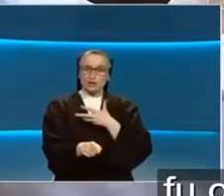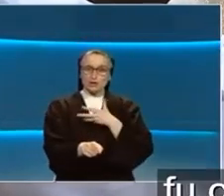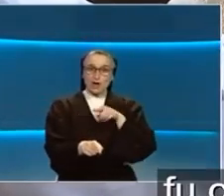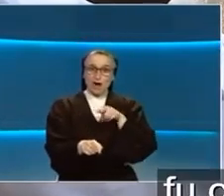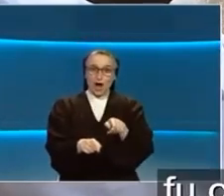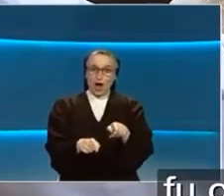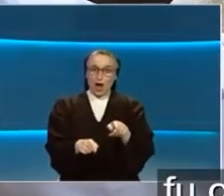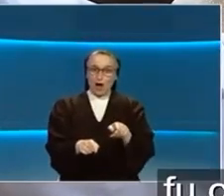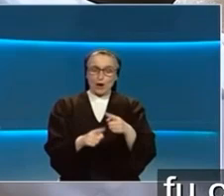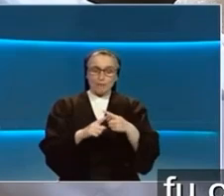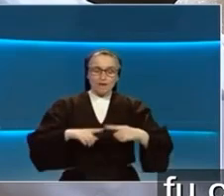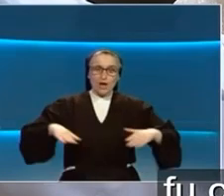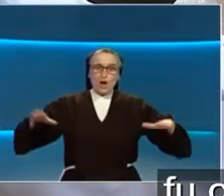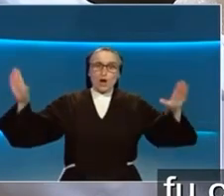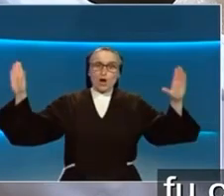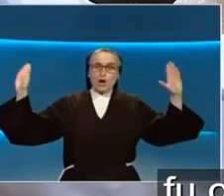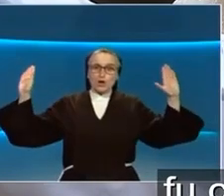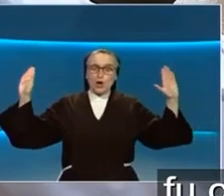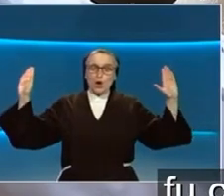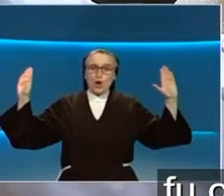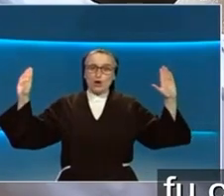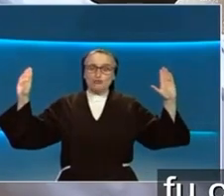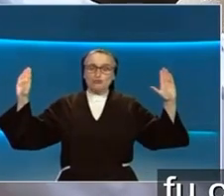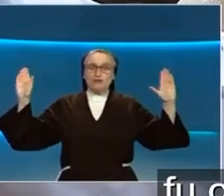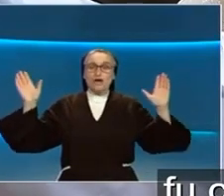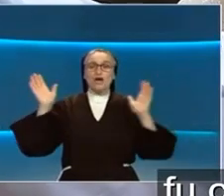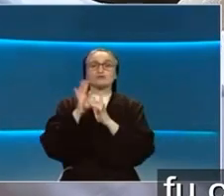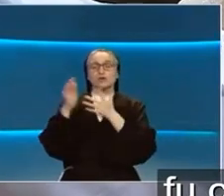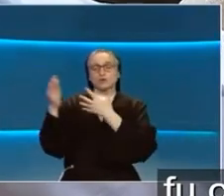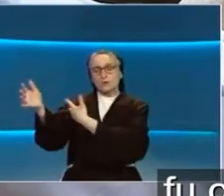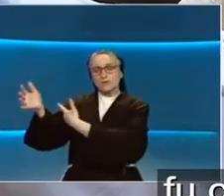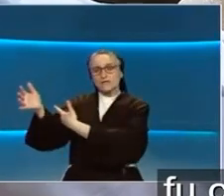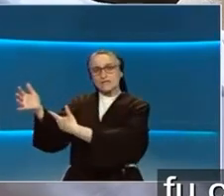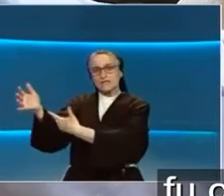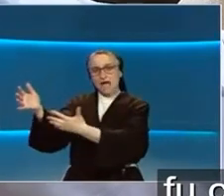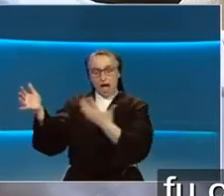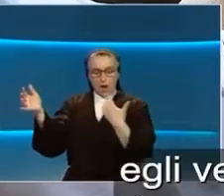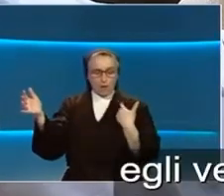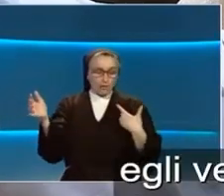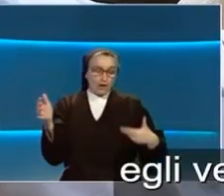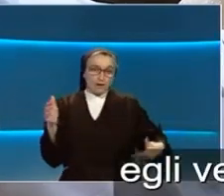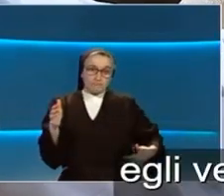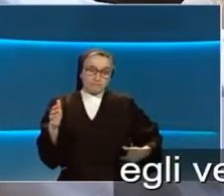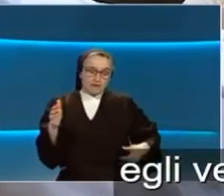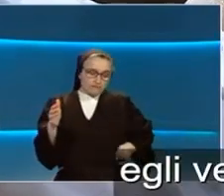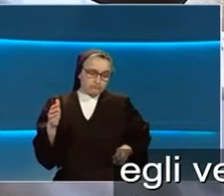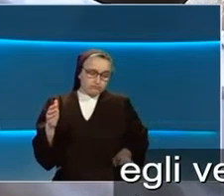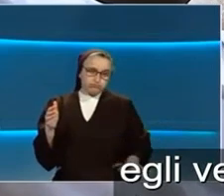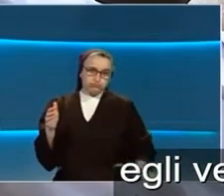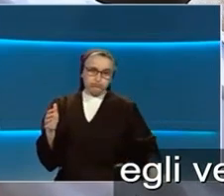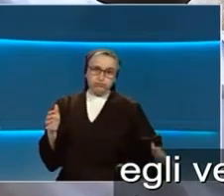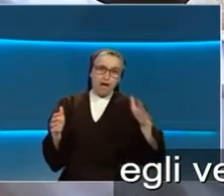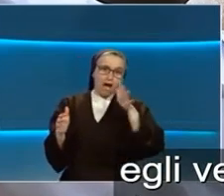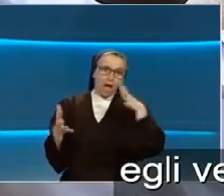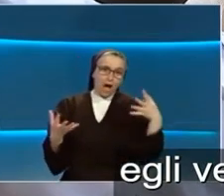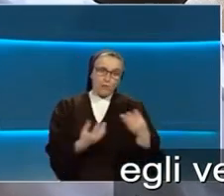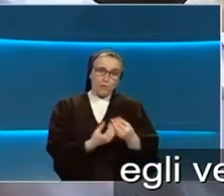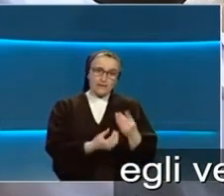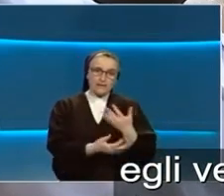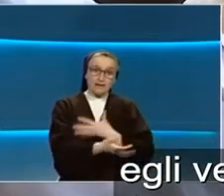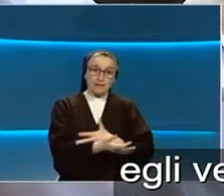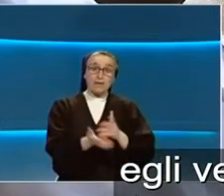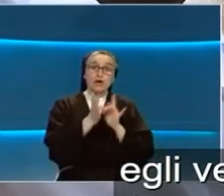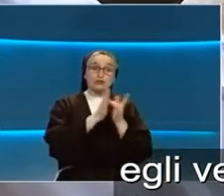Innalzato sulla croce, egli versò il suo sangue e acqua dal fianco, e dopo la sua